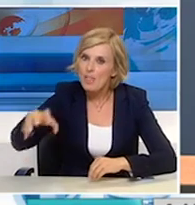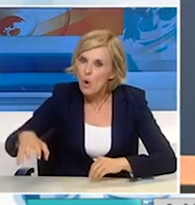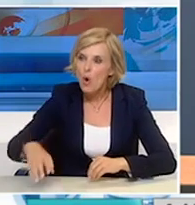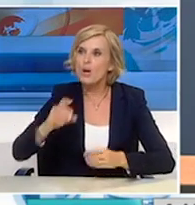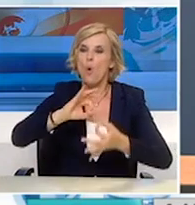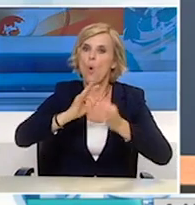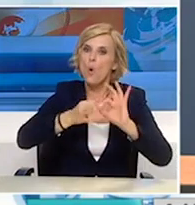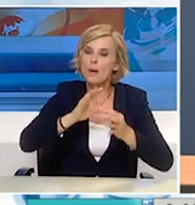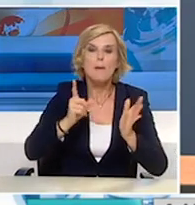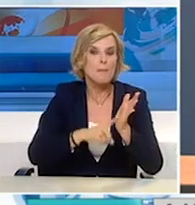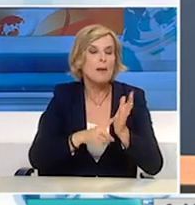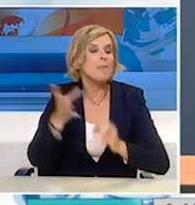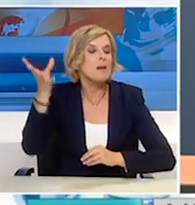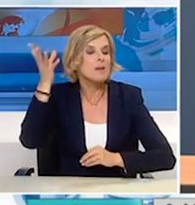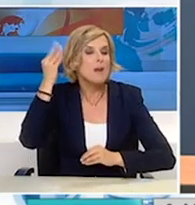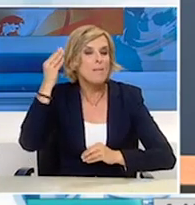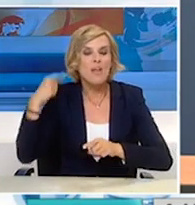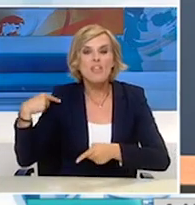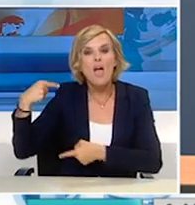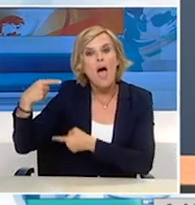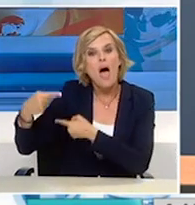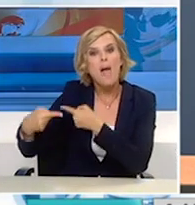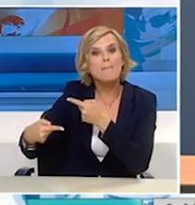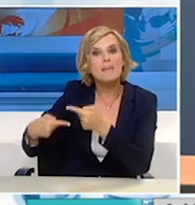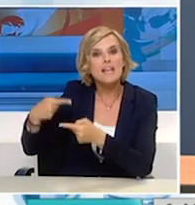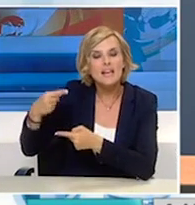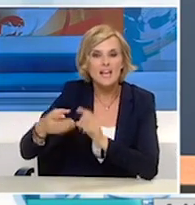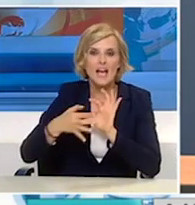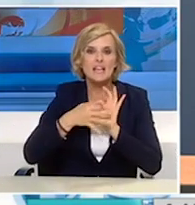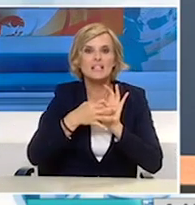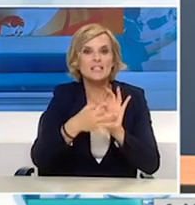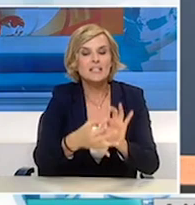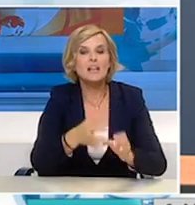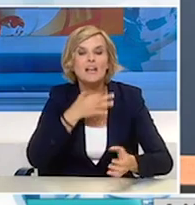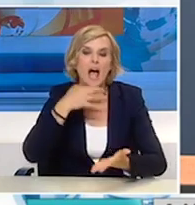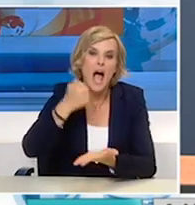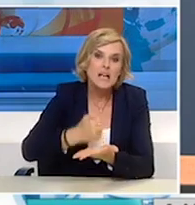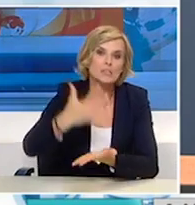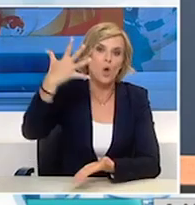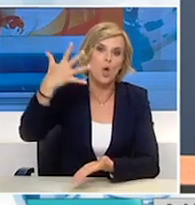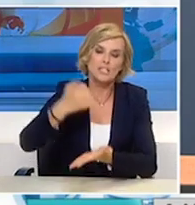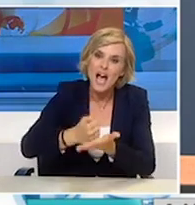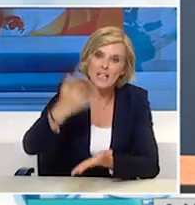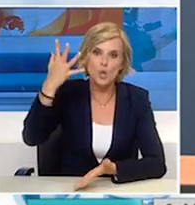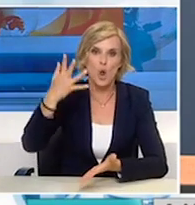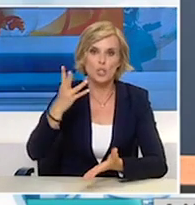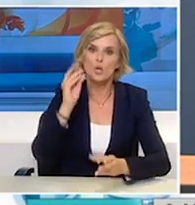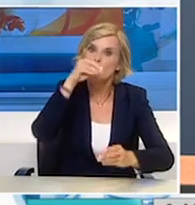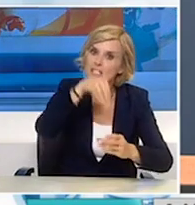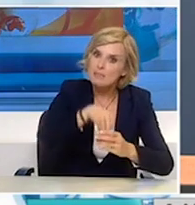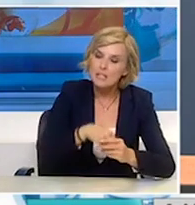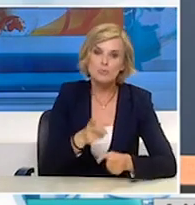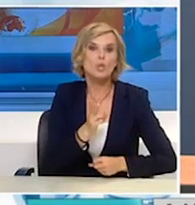πρέπει να μάθει από την εμπειρία, να αναγνωρίσει την ανάγκη της συνεχούς αξιολόγησης όλων αυτών που συμμετείχαν στο χειρισμό και της